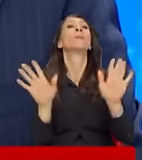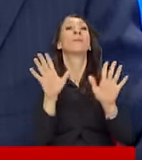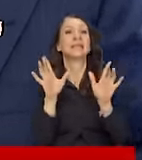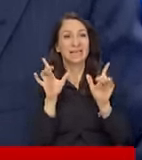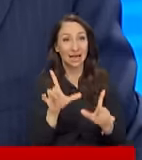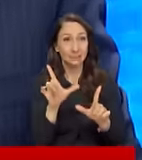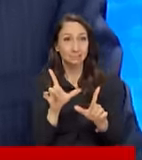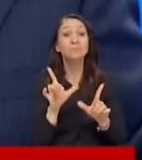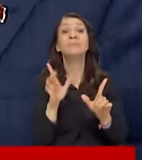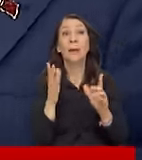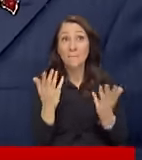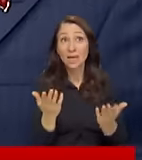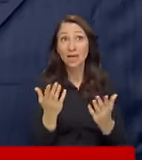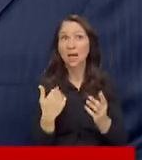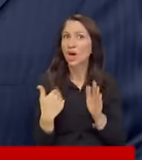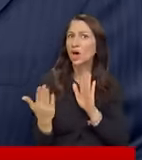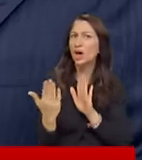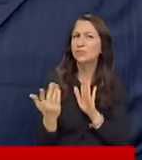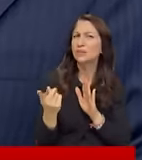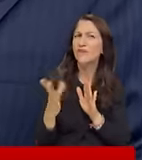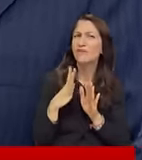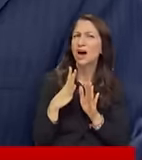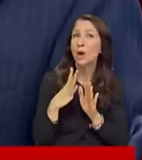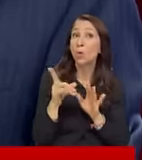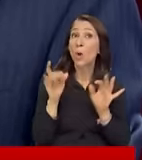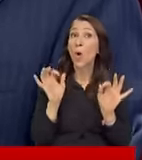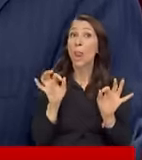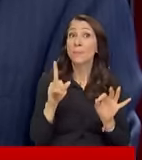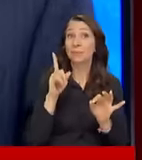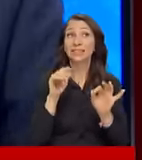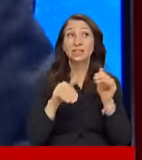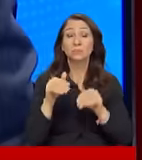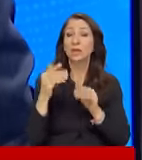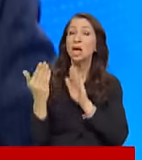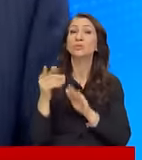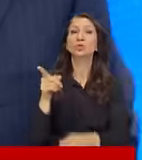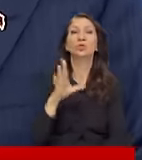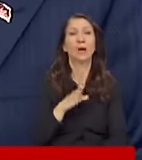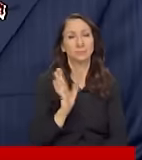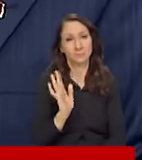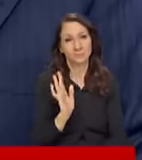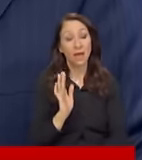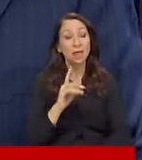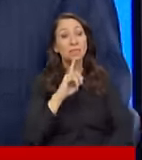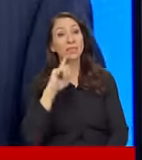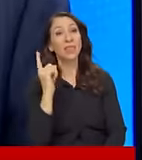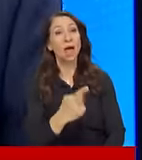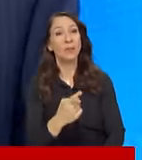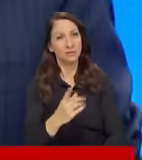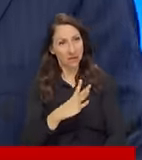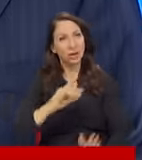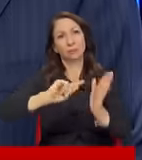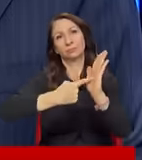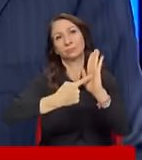uğramaması zamanı. Peki karşımızda ne var? Onun için kritik bir seçim İstanbul. Karşımızda şu var. Talimat verirse